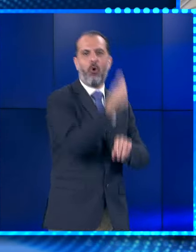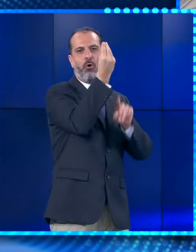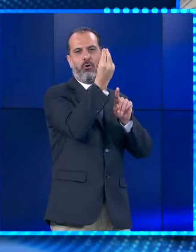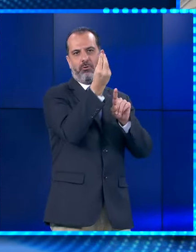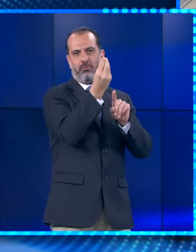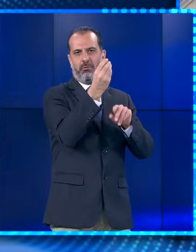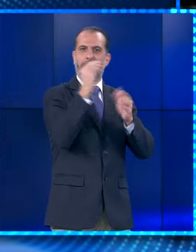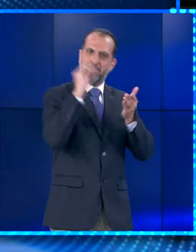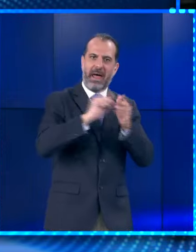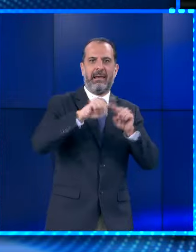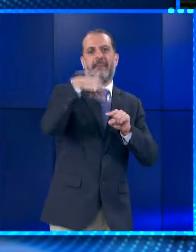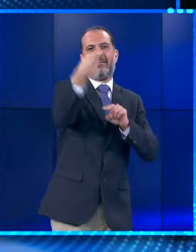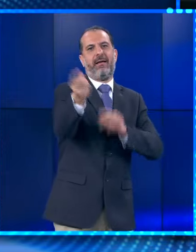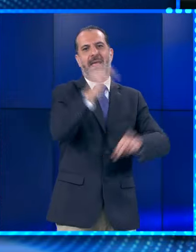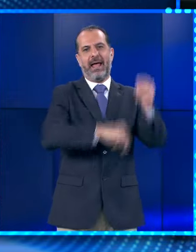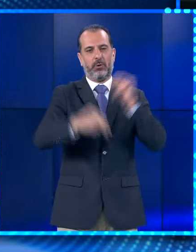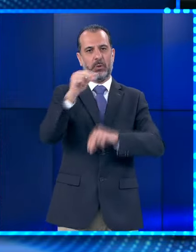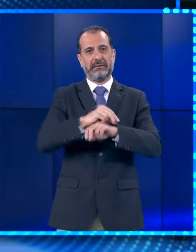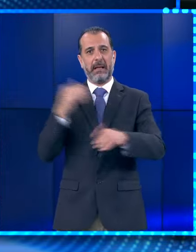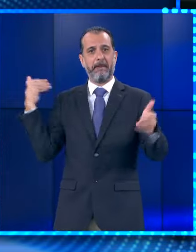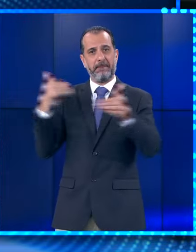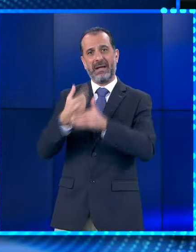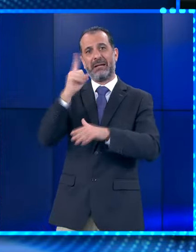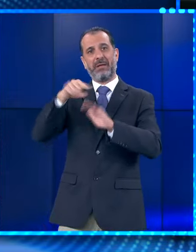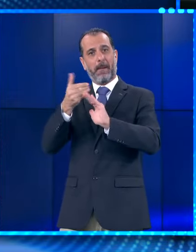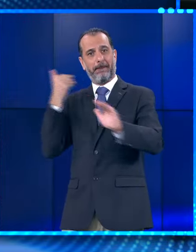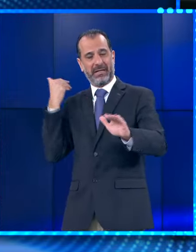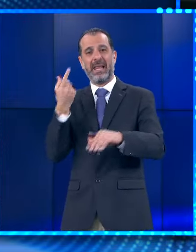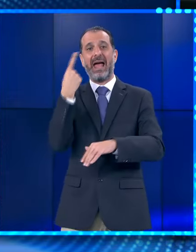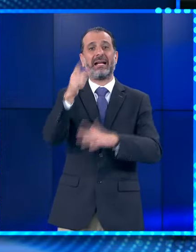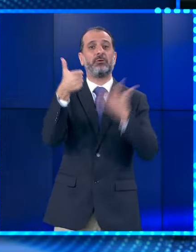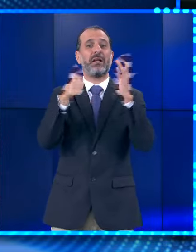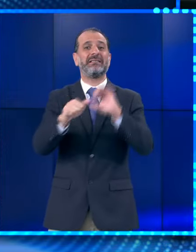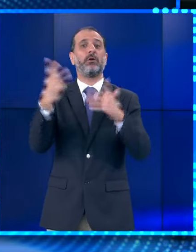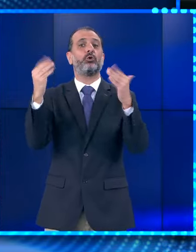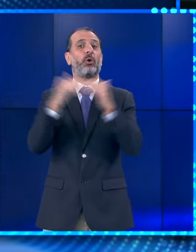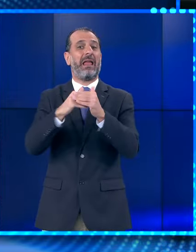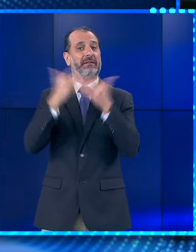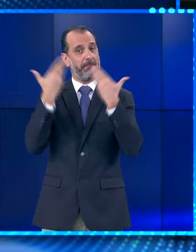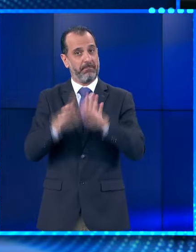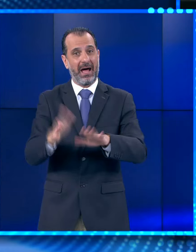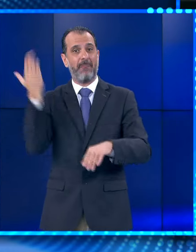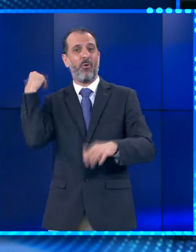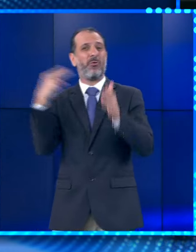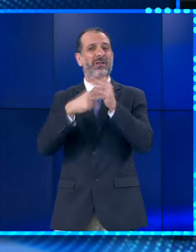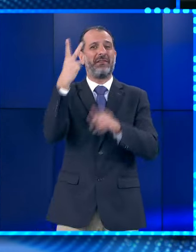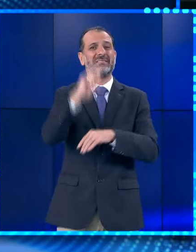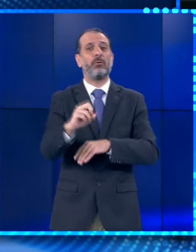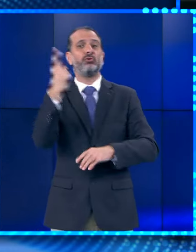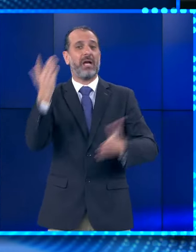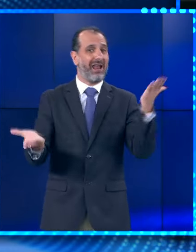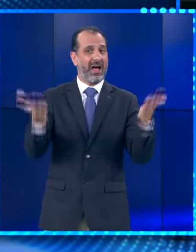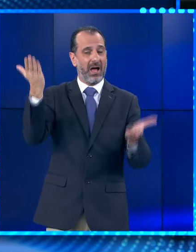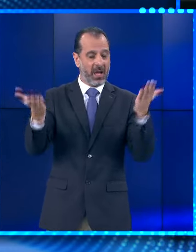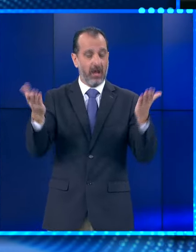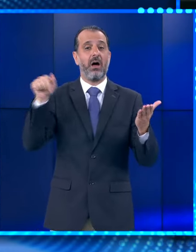Κυριακής. Μέχρι πριν μία ώρα είχαν ψηφίσει 168.000 άτομα και σε σχέση με το 2021 έχουμε